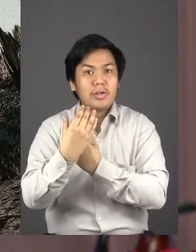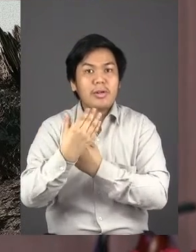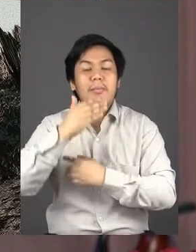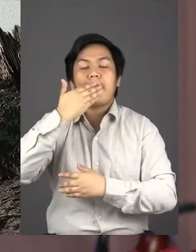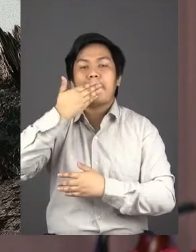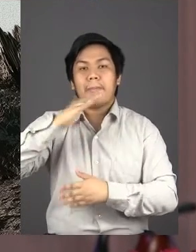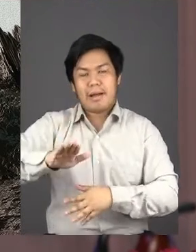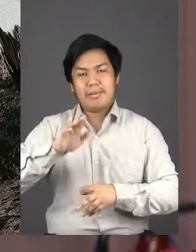So, yun po ang panawagan.